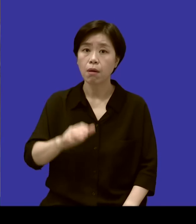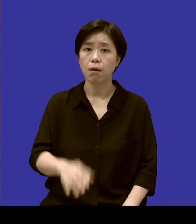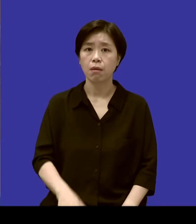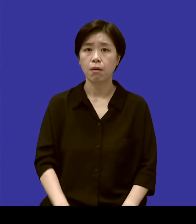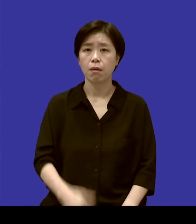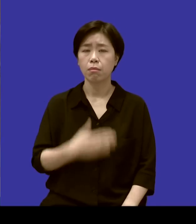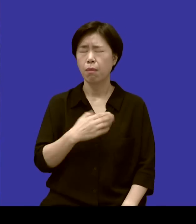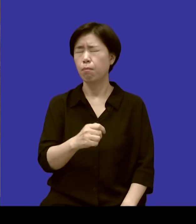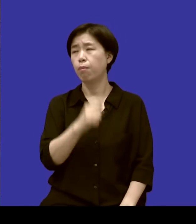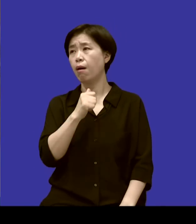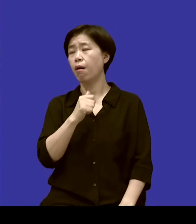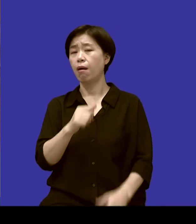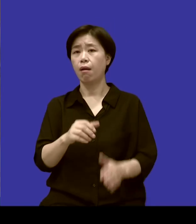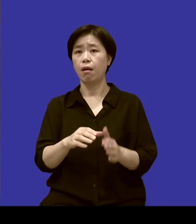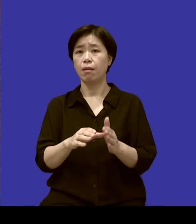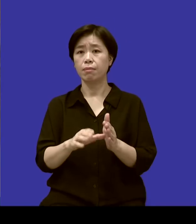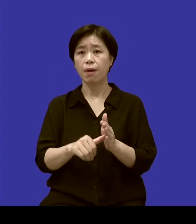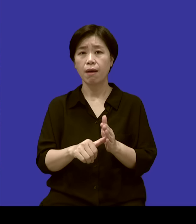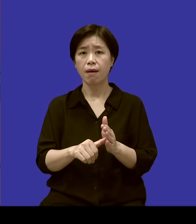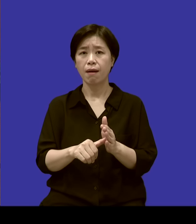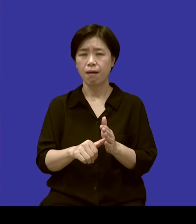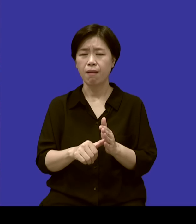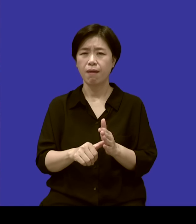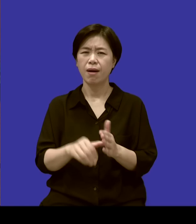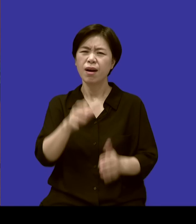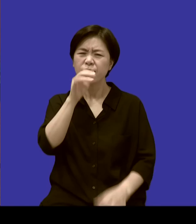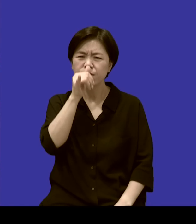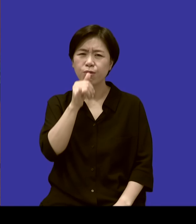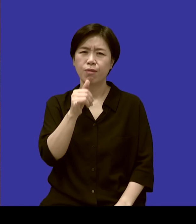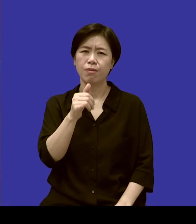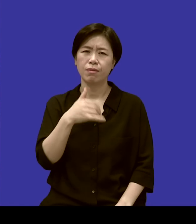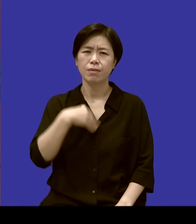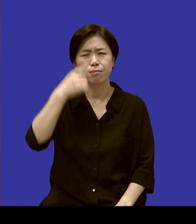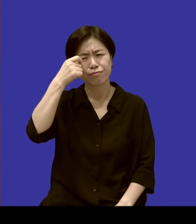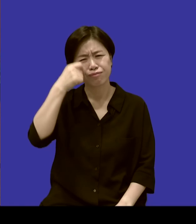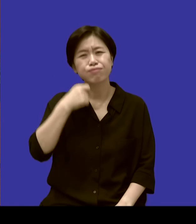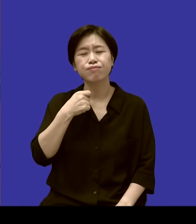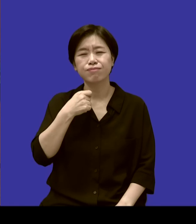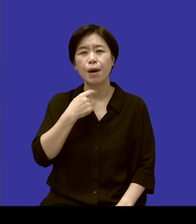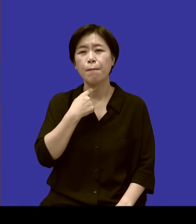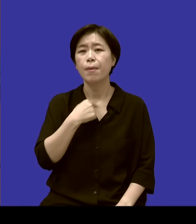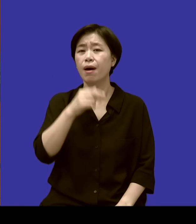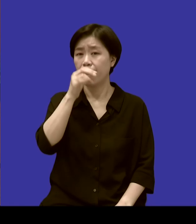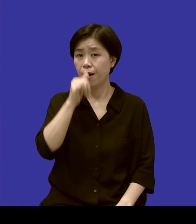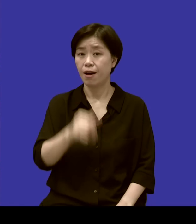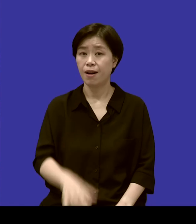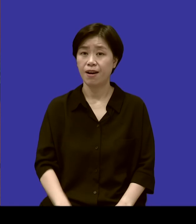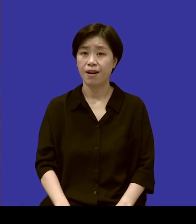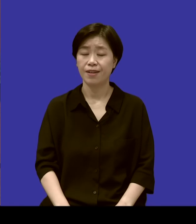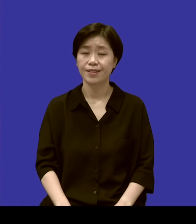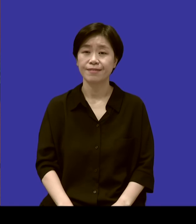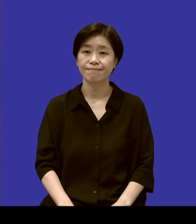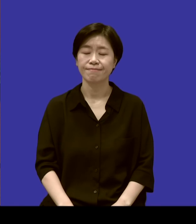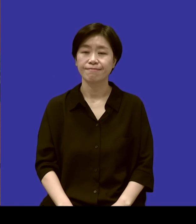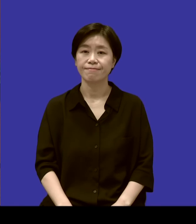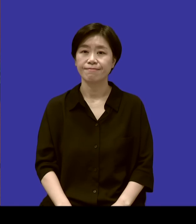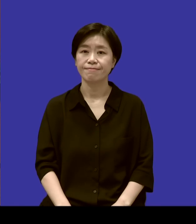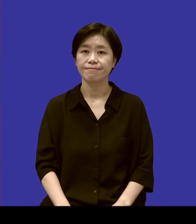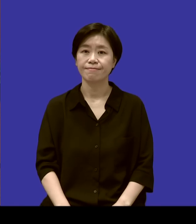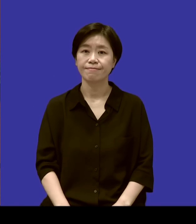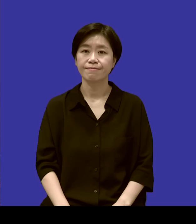예. 이러는 때가 또 있었어요. 네네네네. 네, 이런 좀 거룩한 예. 그런 경쟁의식도 있었겠지만 아, 예,